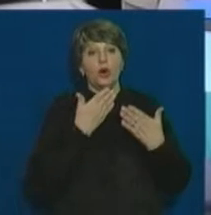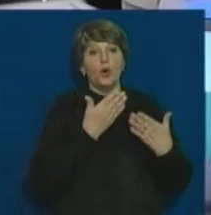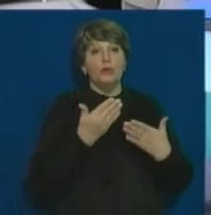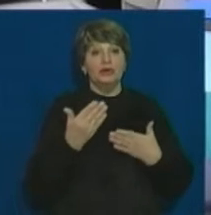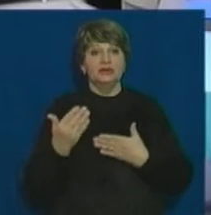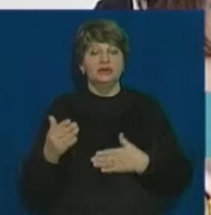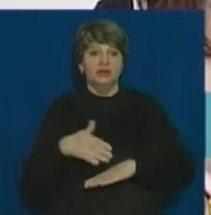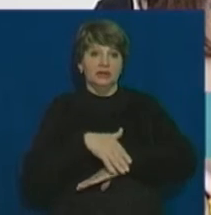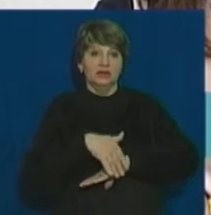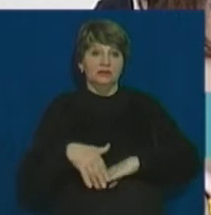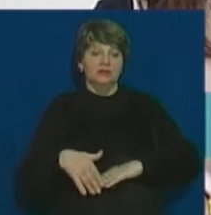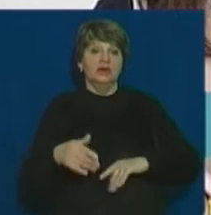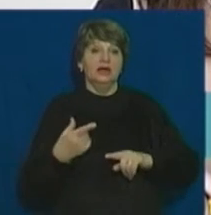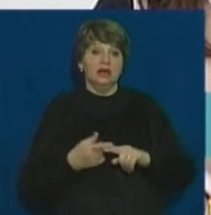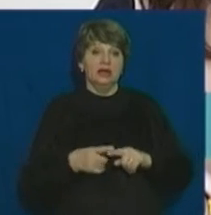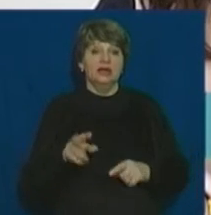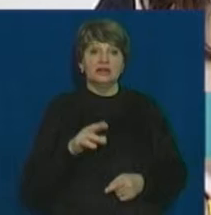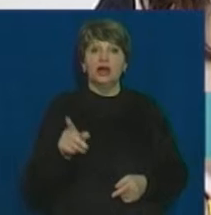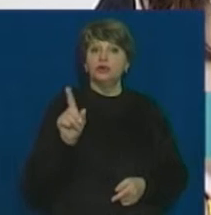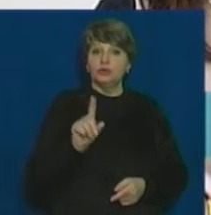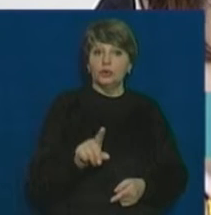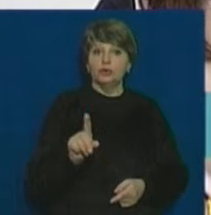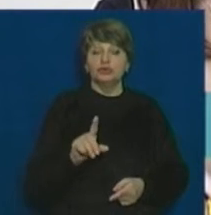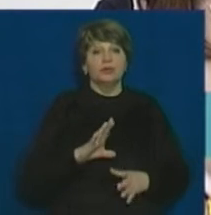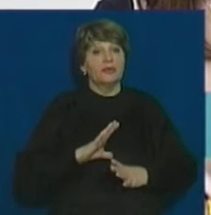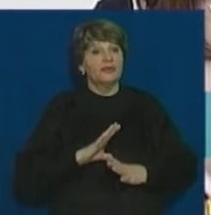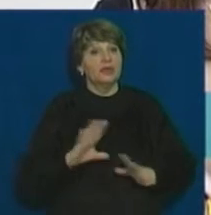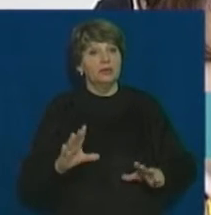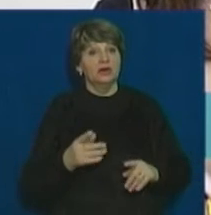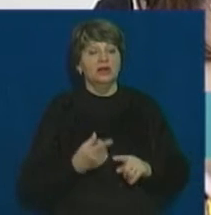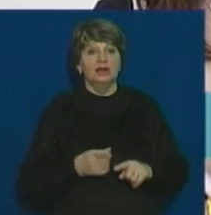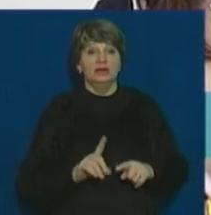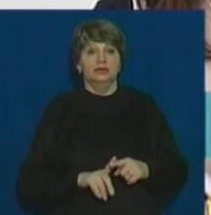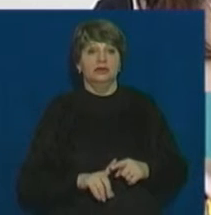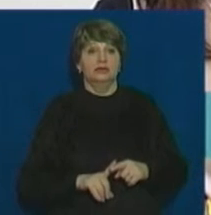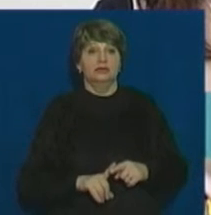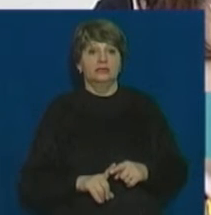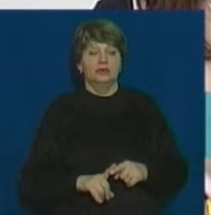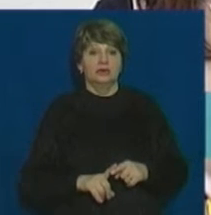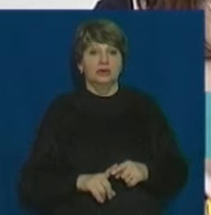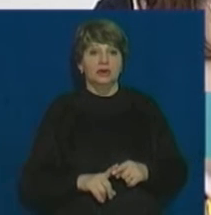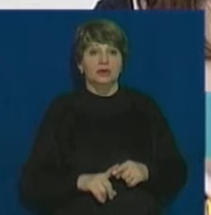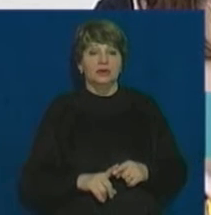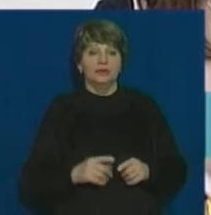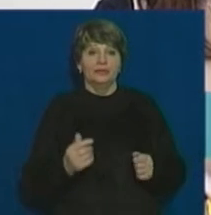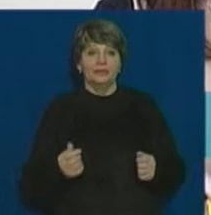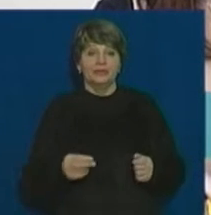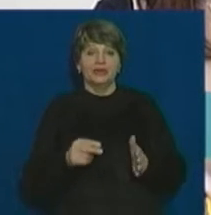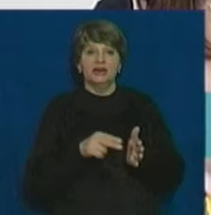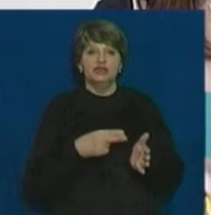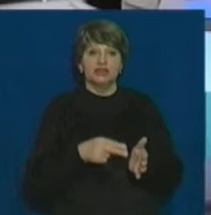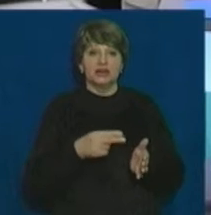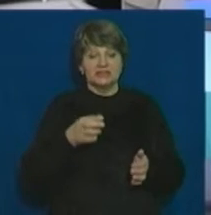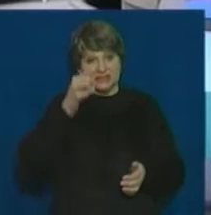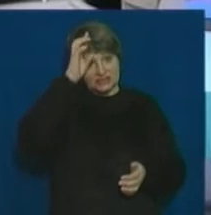це популяризує. І, в принципі, для того, щоб уникнути оцього упередження, зголосився Черкаський